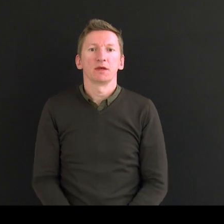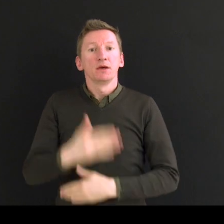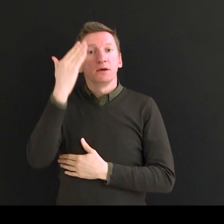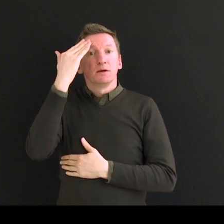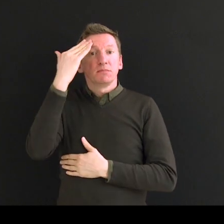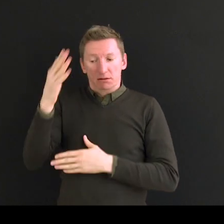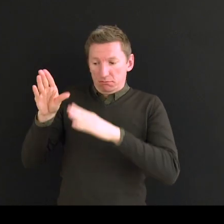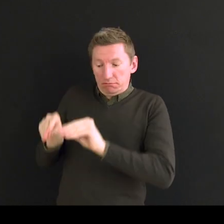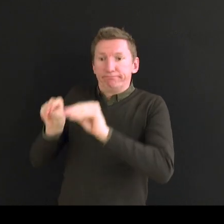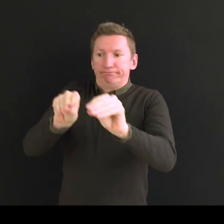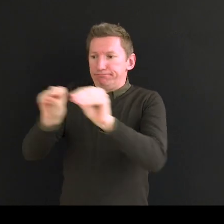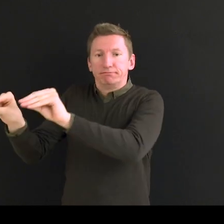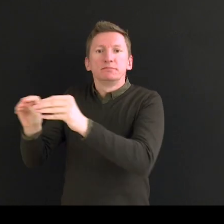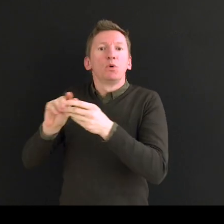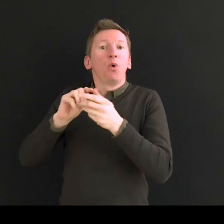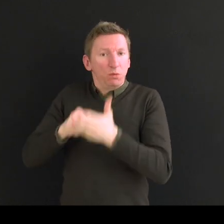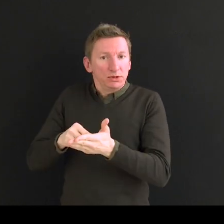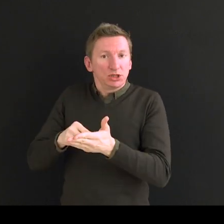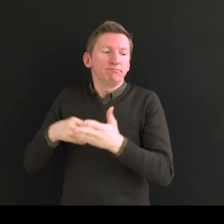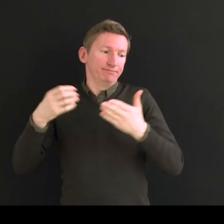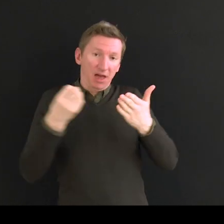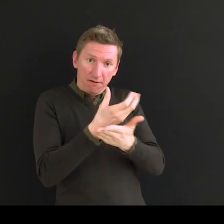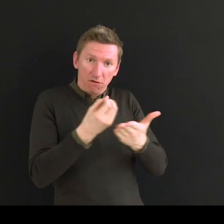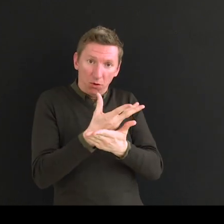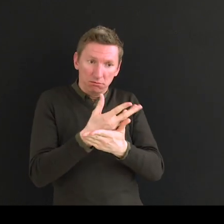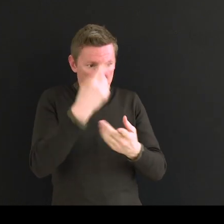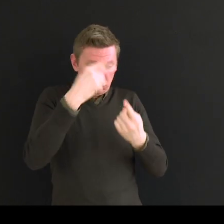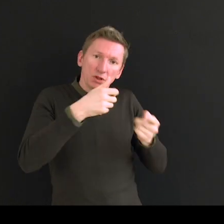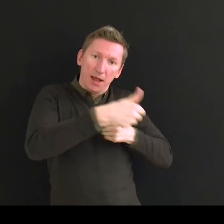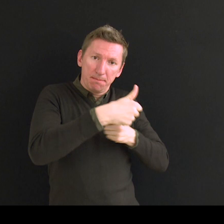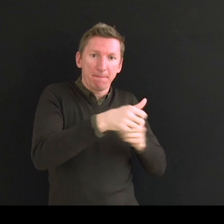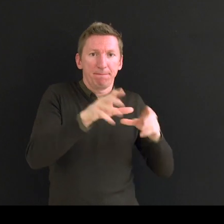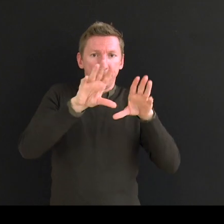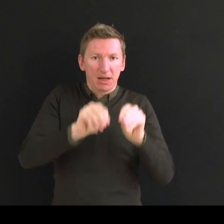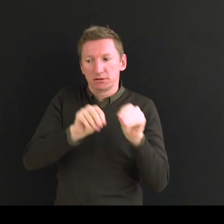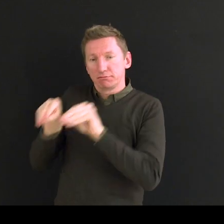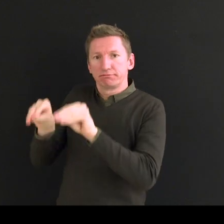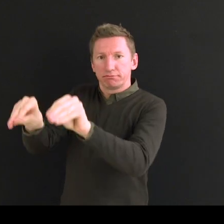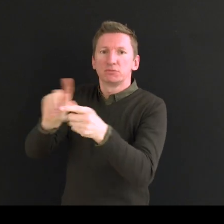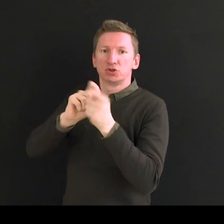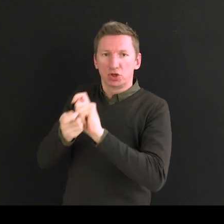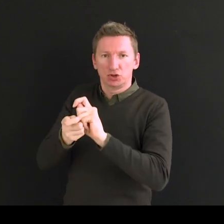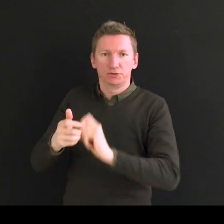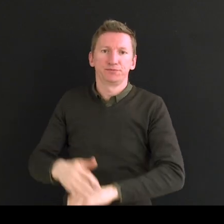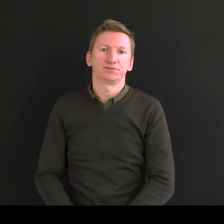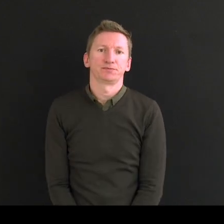Lorsqu'un changement de place est indispensable, informez-la afin qu'elle puisse déplacer ses affaires elle-même.